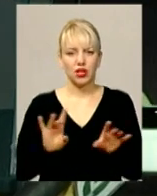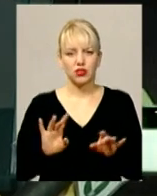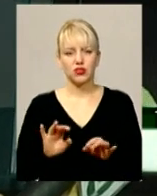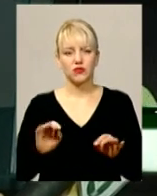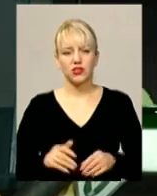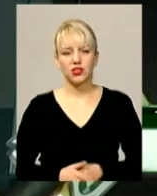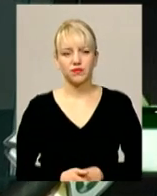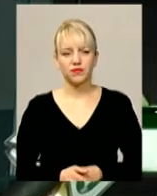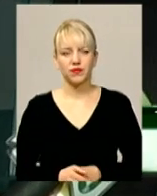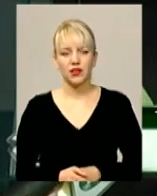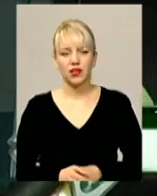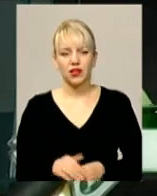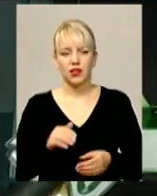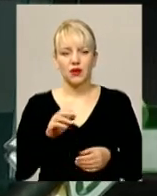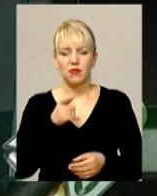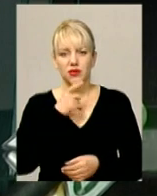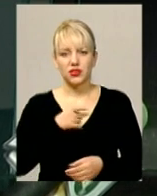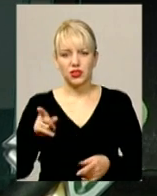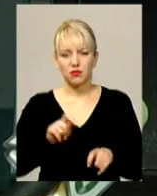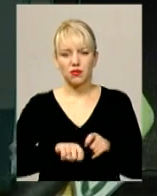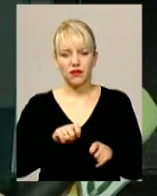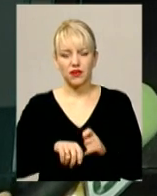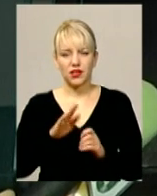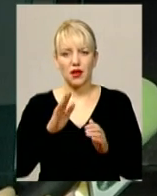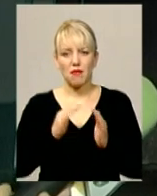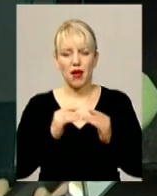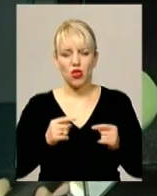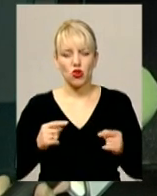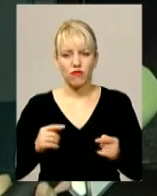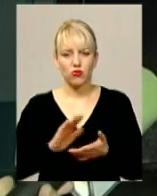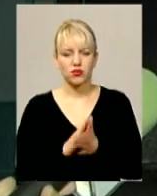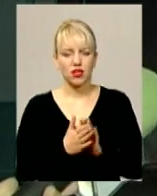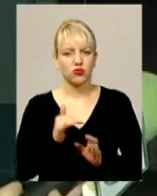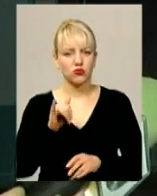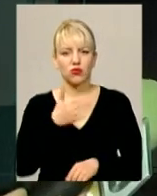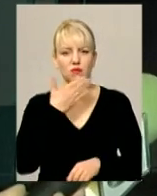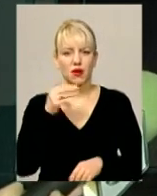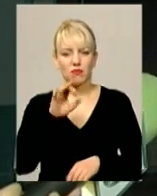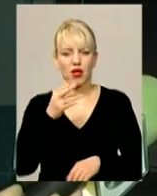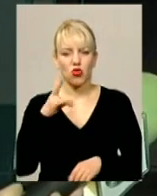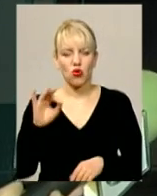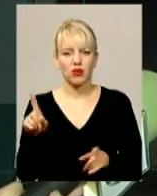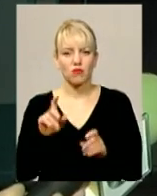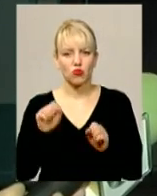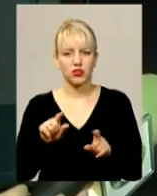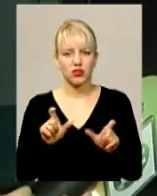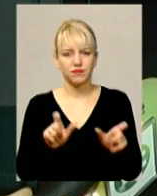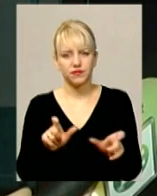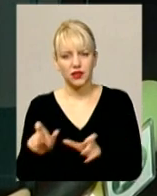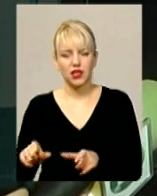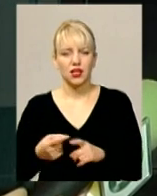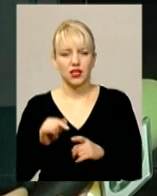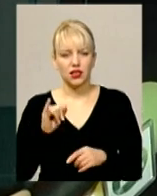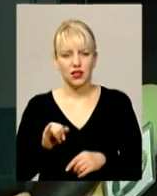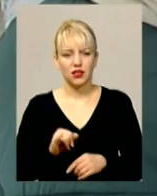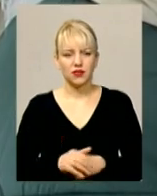відмовився. Під час перевірки майнового стану було встановлено, що в боржника немає майна, на яке можна звернути стягнення, виходячи з положення закону України